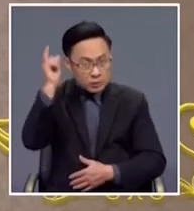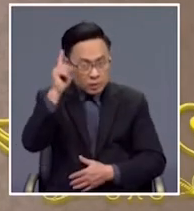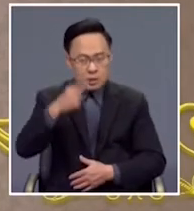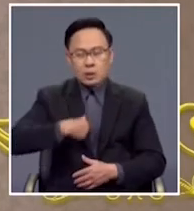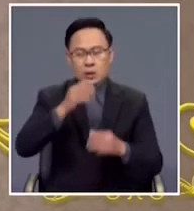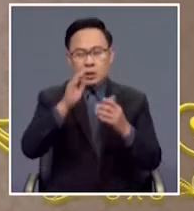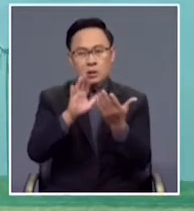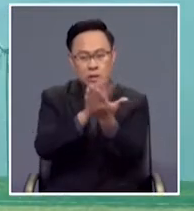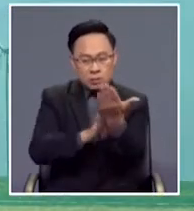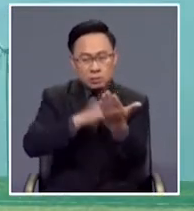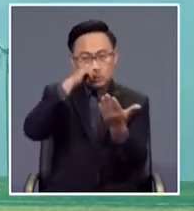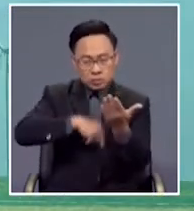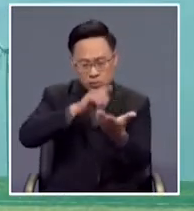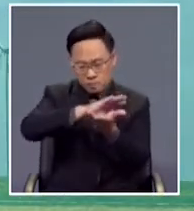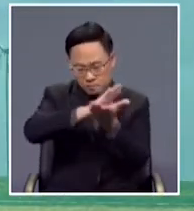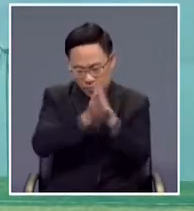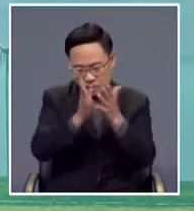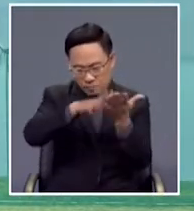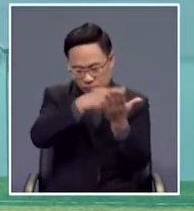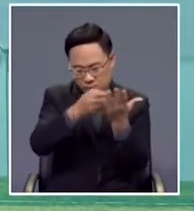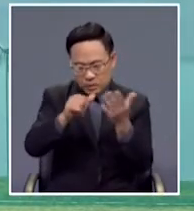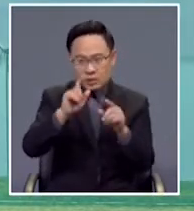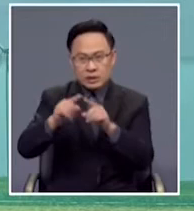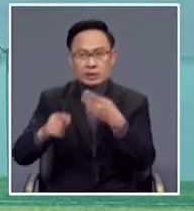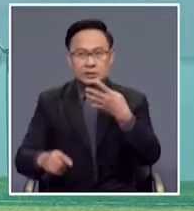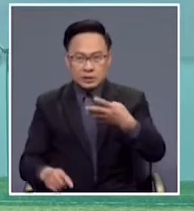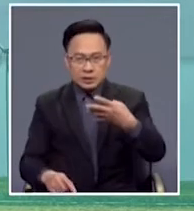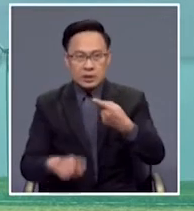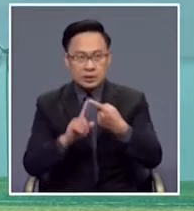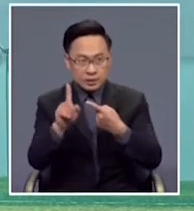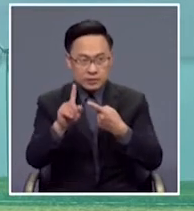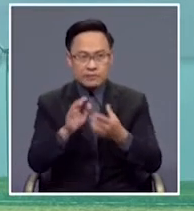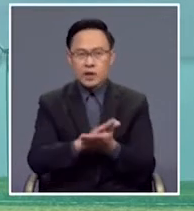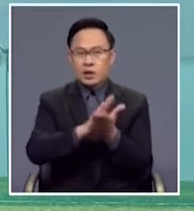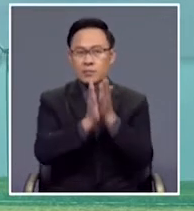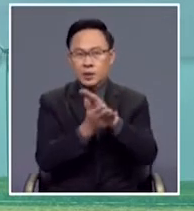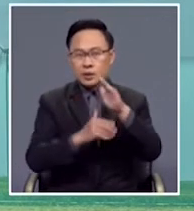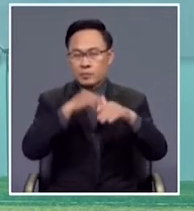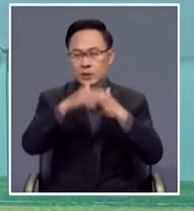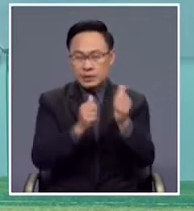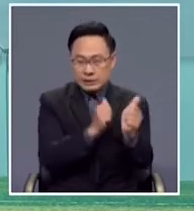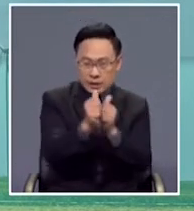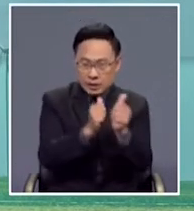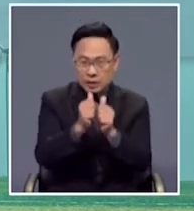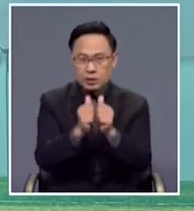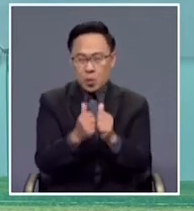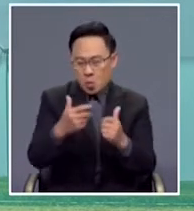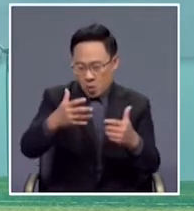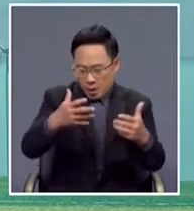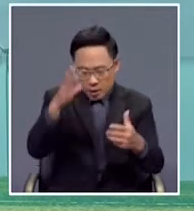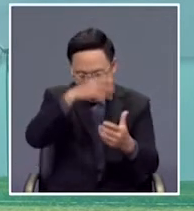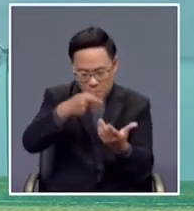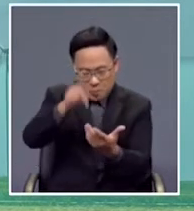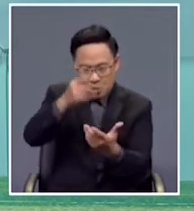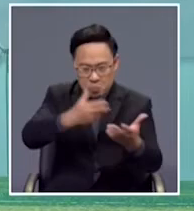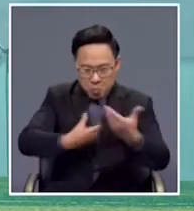แปลงระดับยุทธศาสตร์อย่างน้อย4ประการก็คือ 1. เปลี่ยนการพัฒนาที่เน้นแข่งขันตักตวงมาเป็นการเผื่อแผ่แ